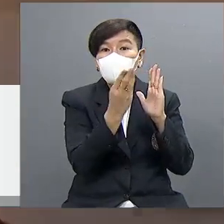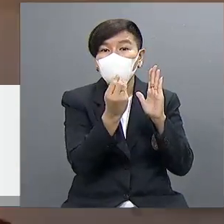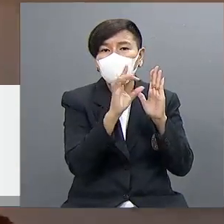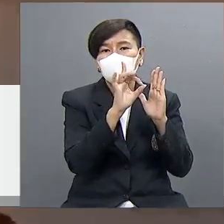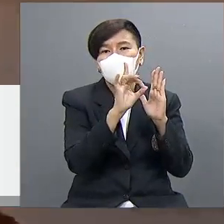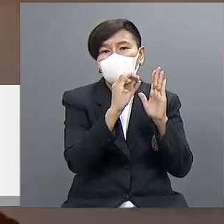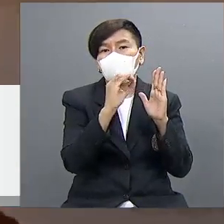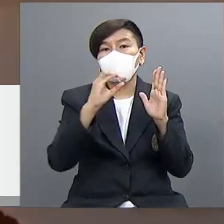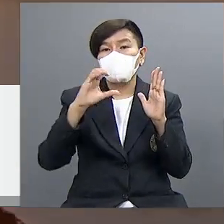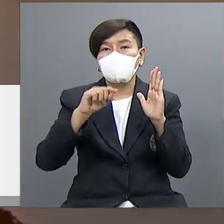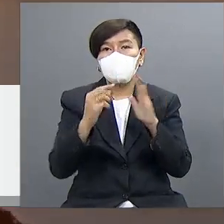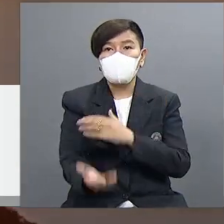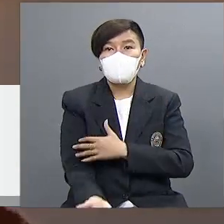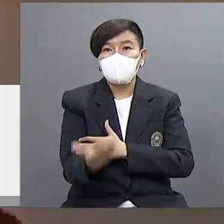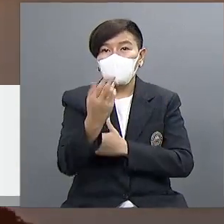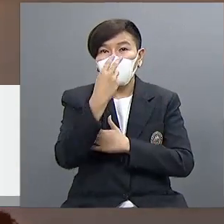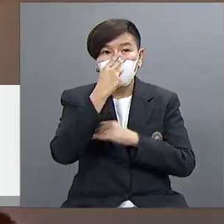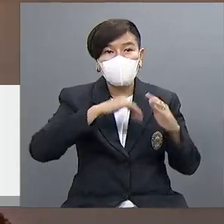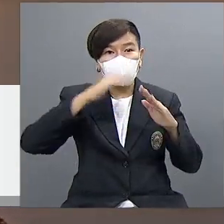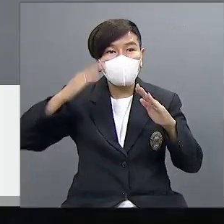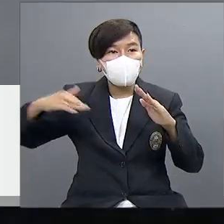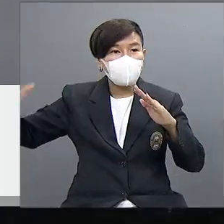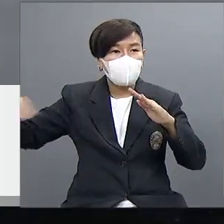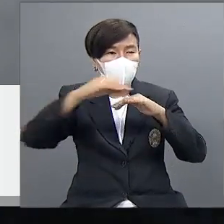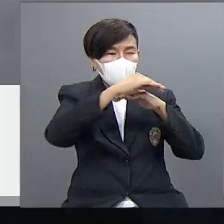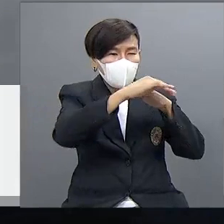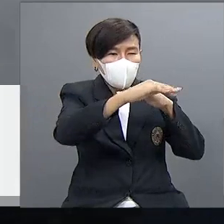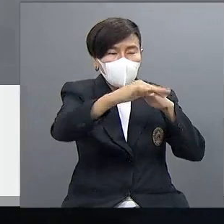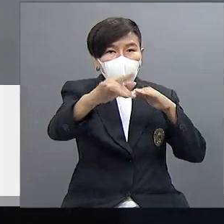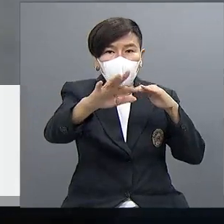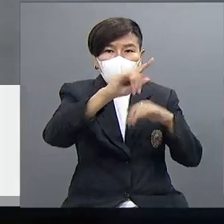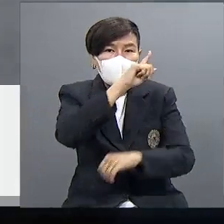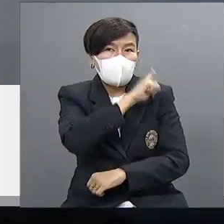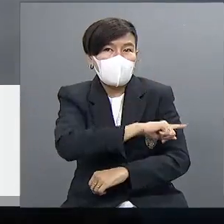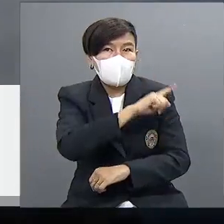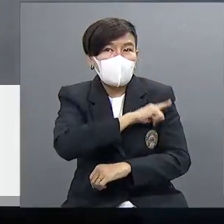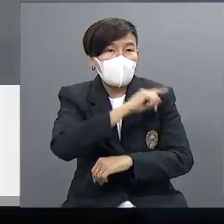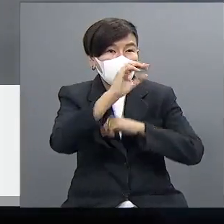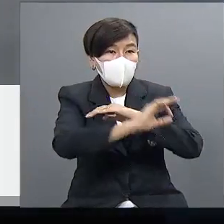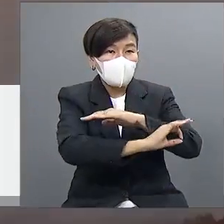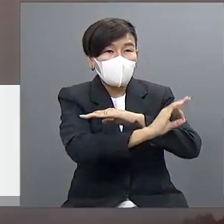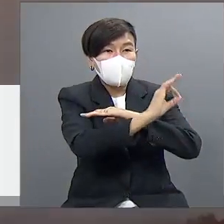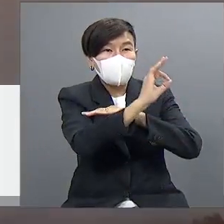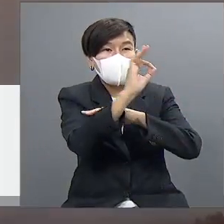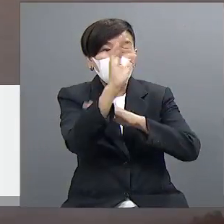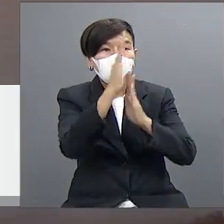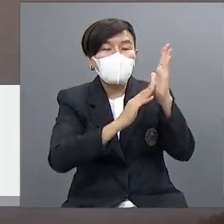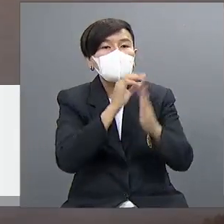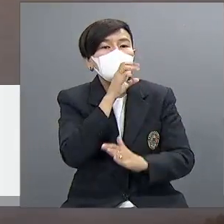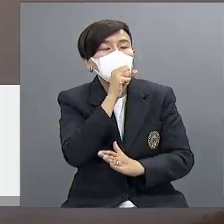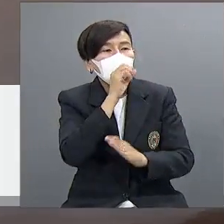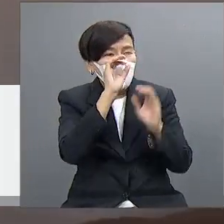อากาศเช้านี้เห็นทะเลหมอกสีขาวลอยตัวอยู่เหนือทิวเขาตัดกับแสงสีส้มของพระอาทิตย์สวยงามแบบนี้ล่ะค่ะ